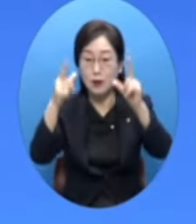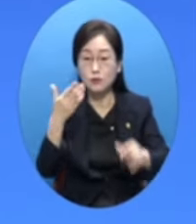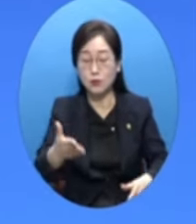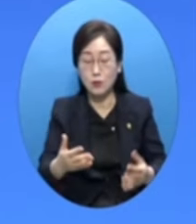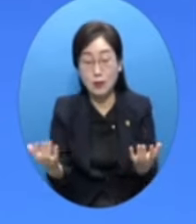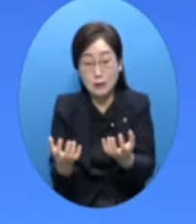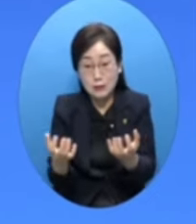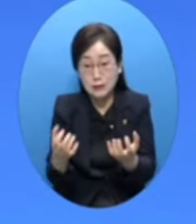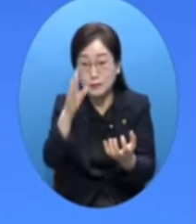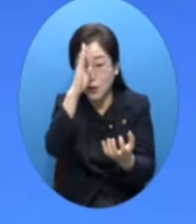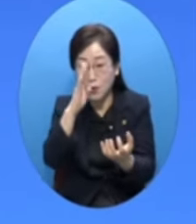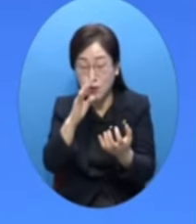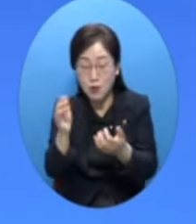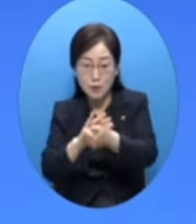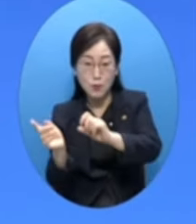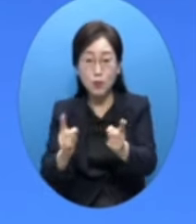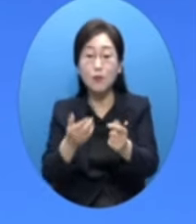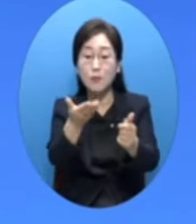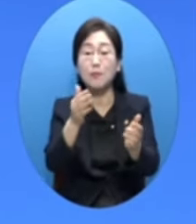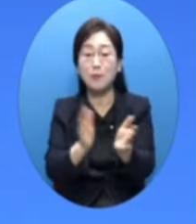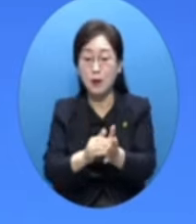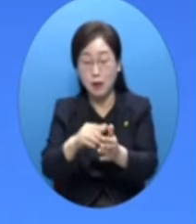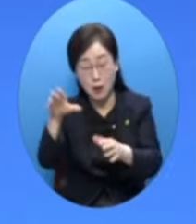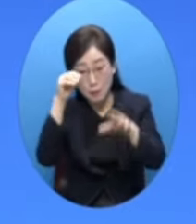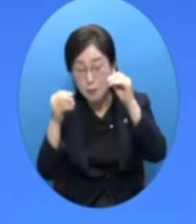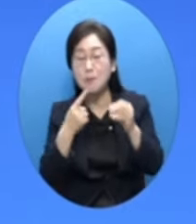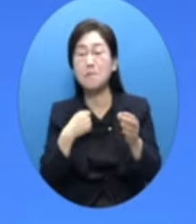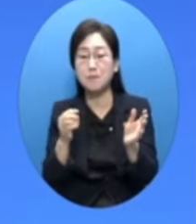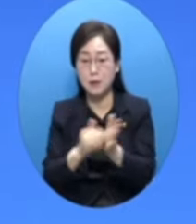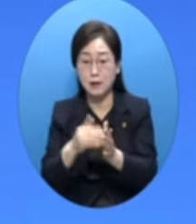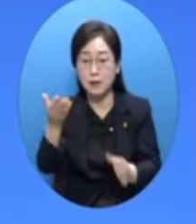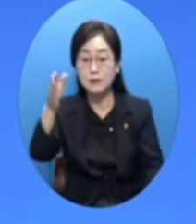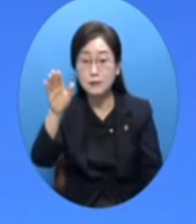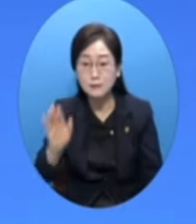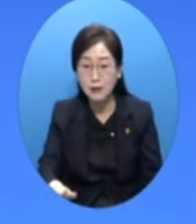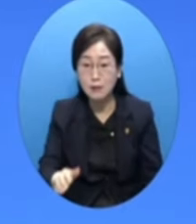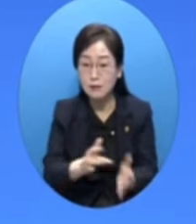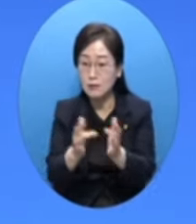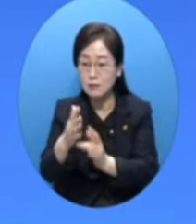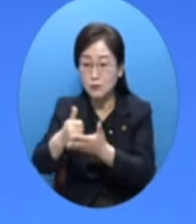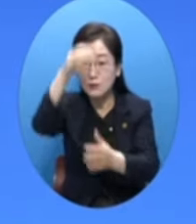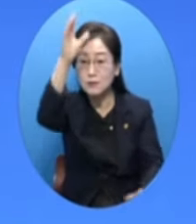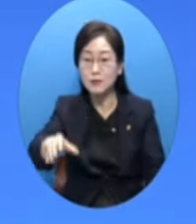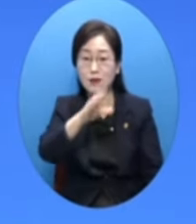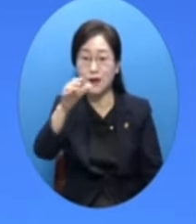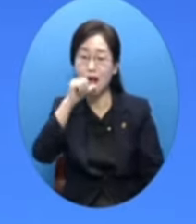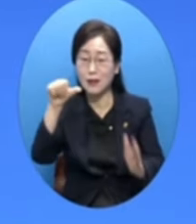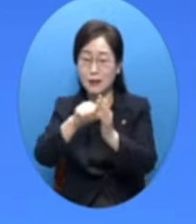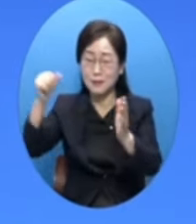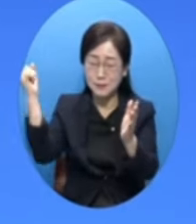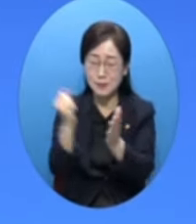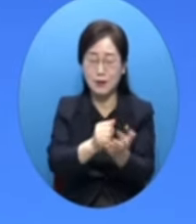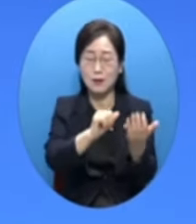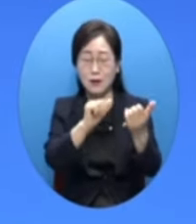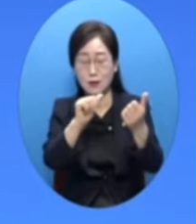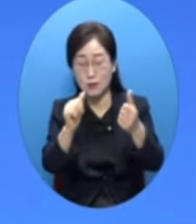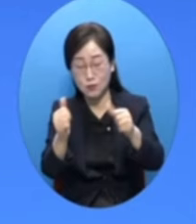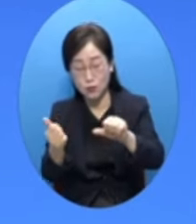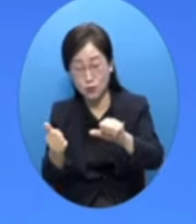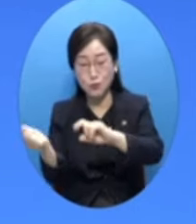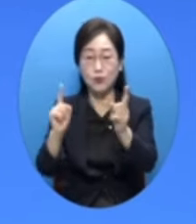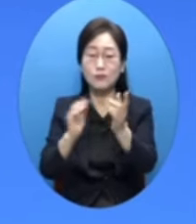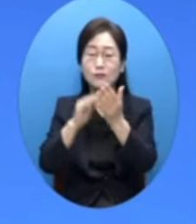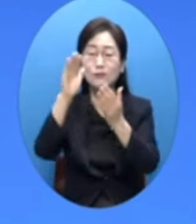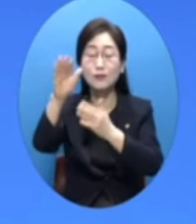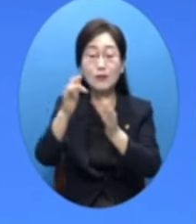환자병 환자 고치는 모습에 저들이 있었습니다. 그런데 그 예수님이 십자가 달려 고난당하시고 부활하신 후에 예수님을 만난